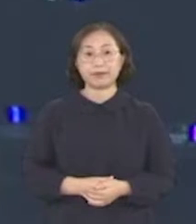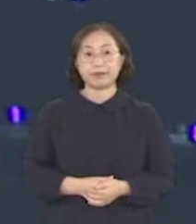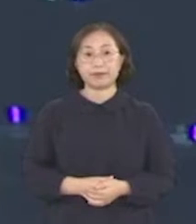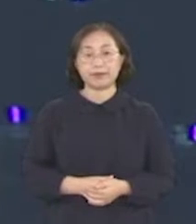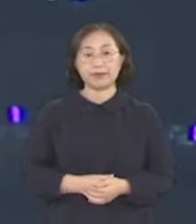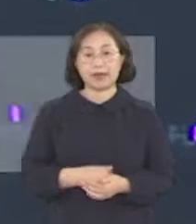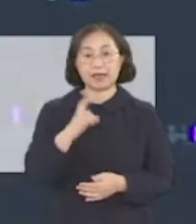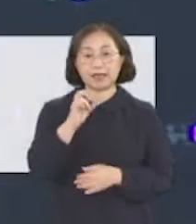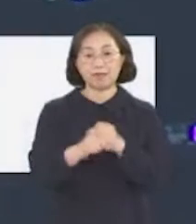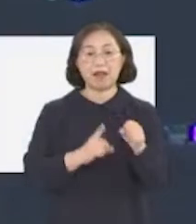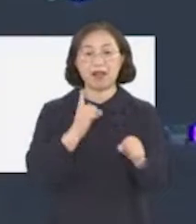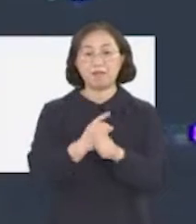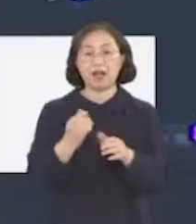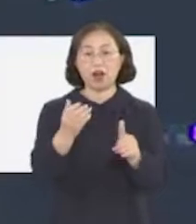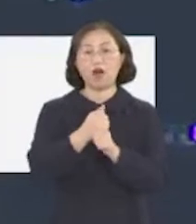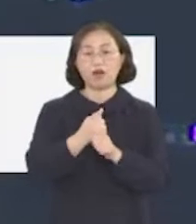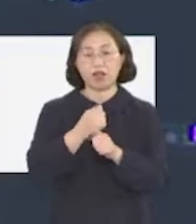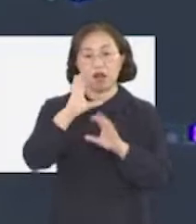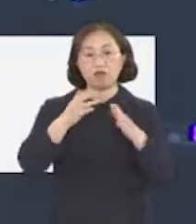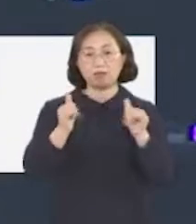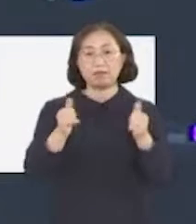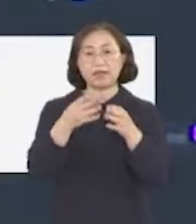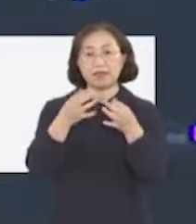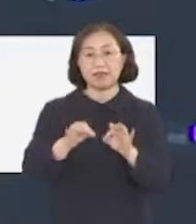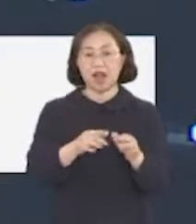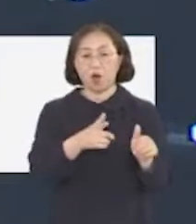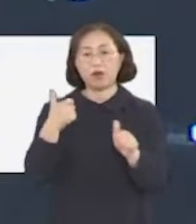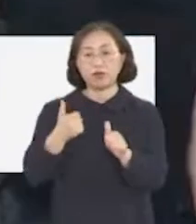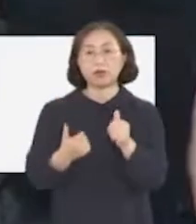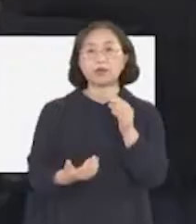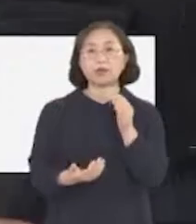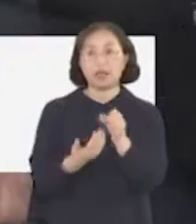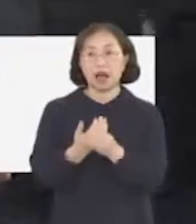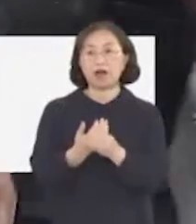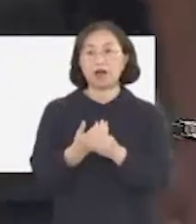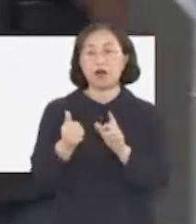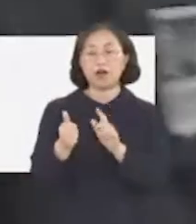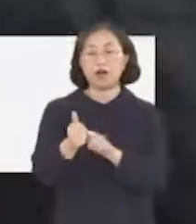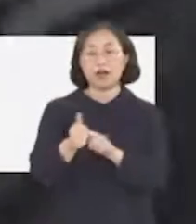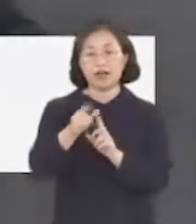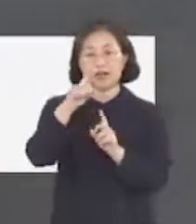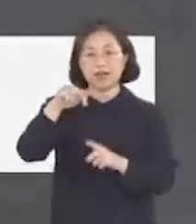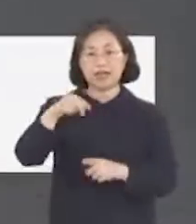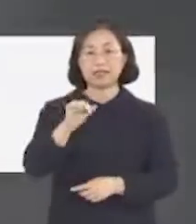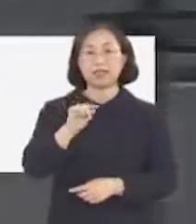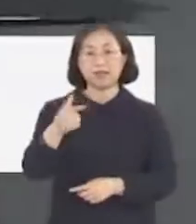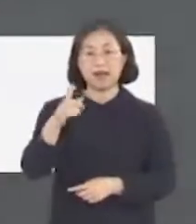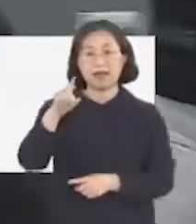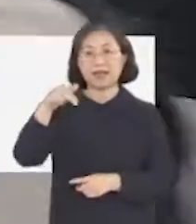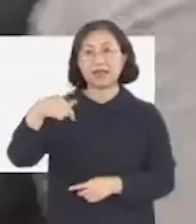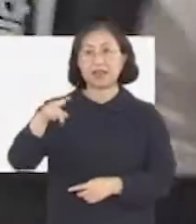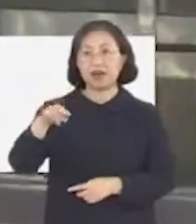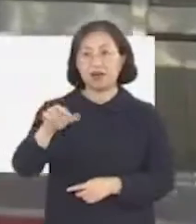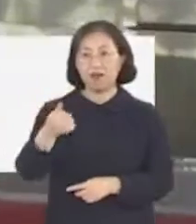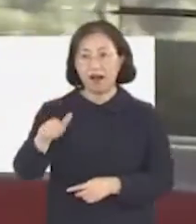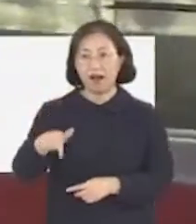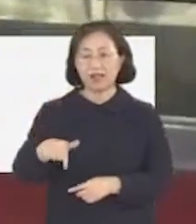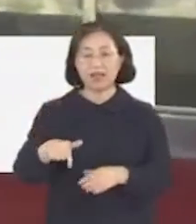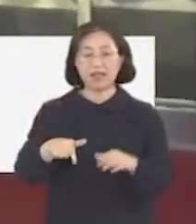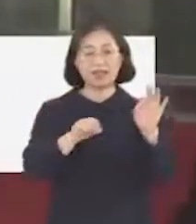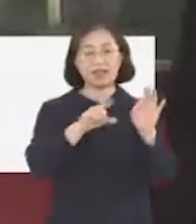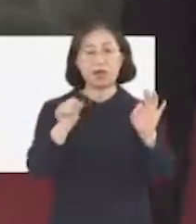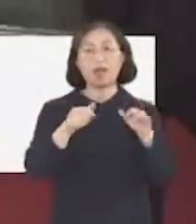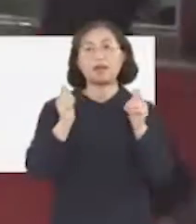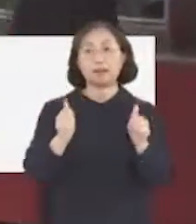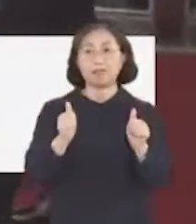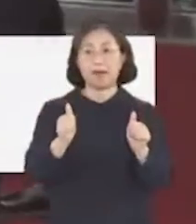21년 만에 검거된 대전 국민은행 권총강도 살인사건 피의자 이승만과 이정학이 다음